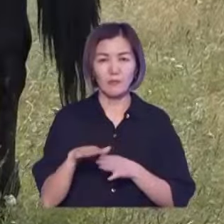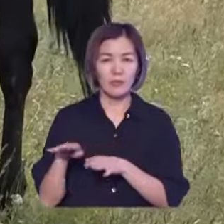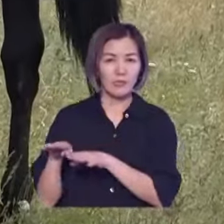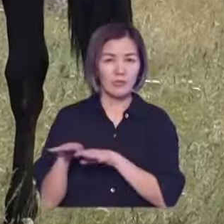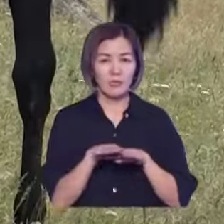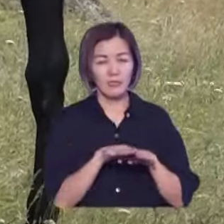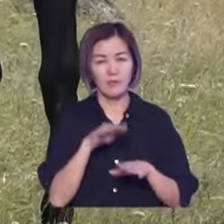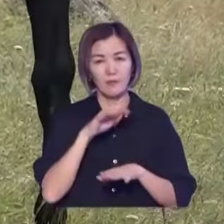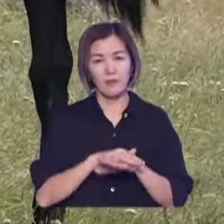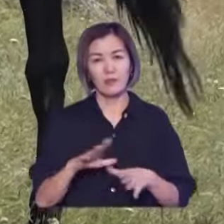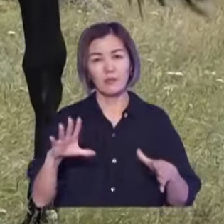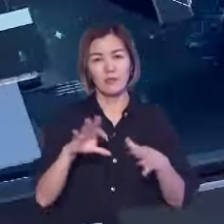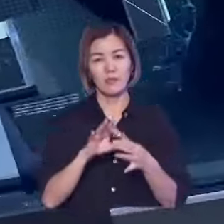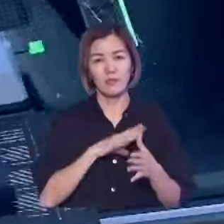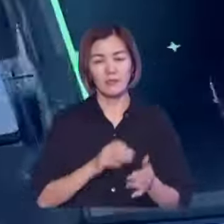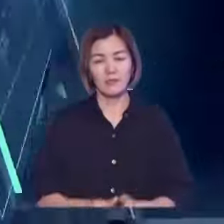дерек қорына тіркелген.